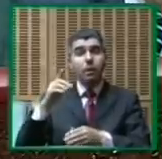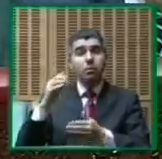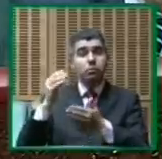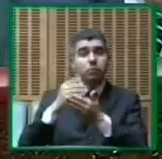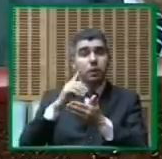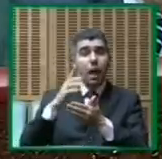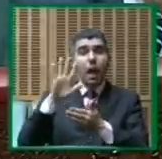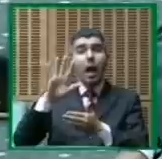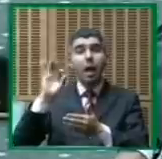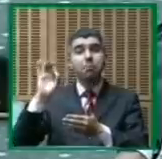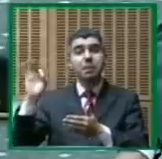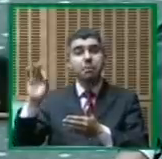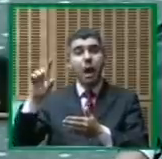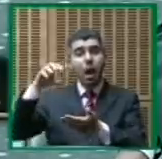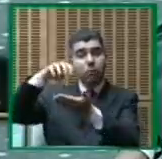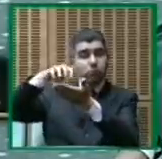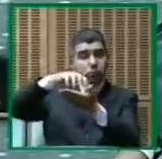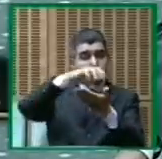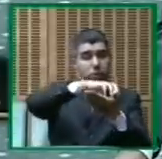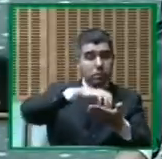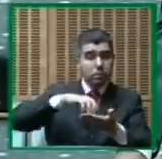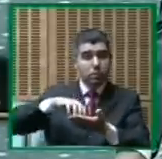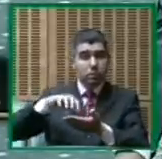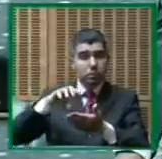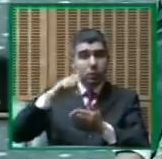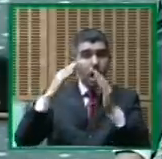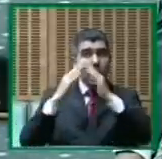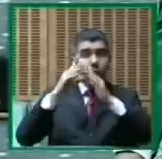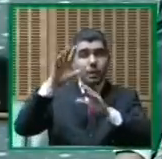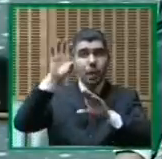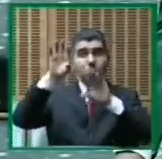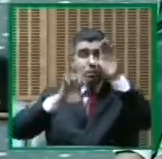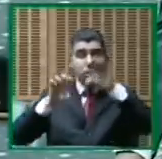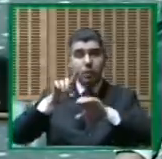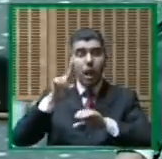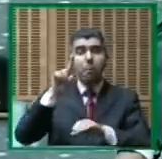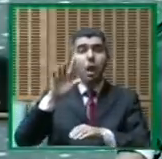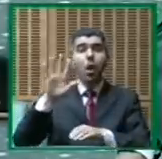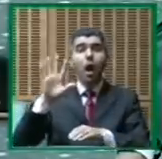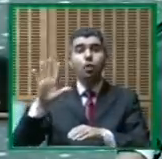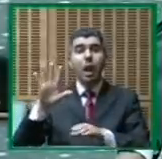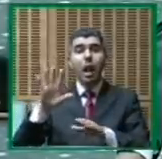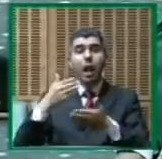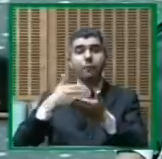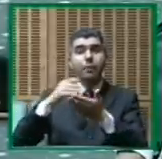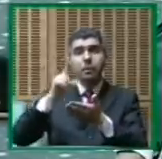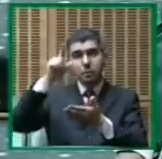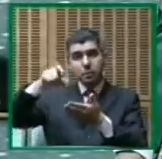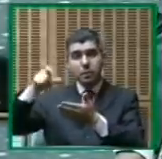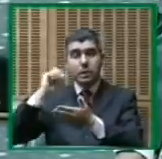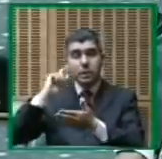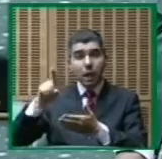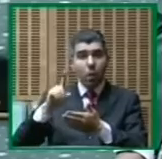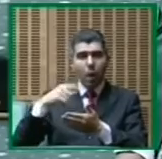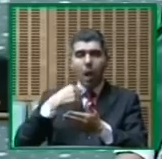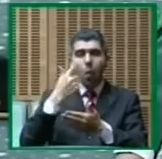تقريبا 500 حي صفيحي اللي كيضم تقريبا 110,000 اسره. لا شك كان هناك برنامج